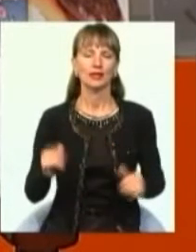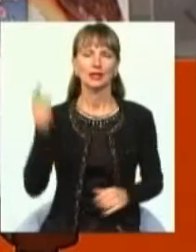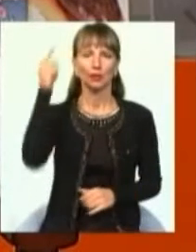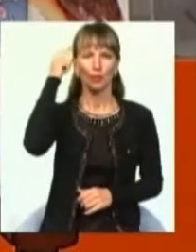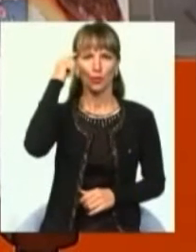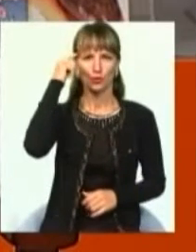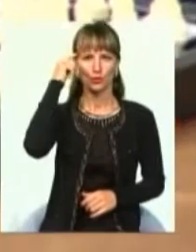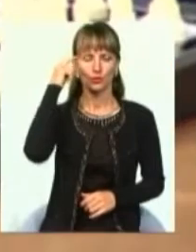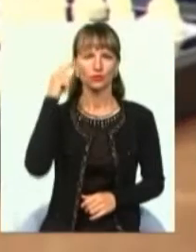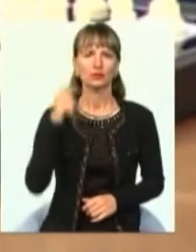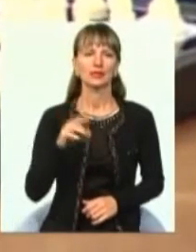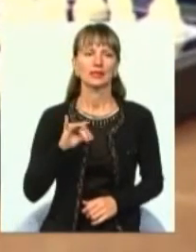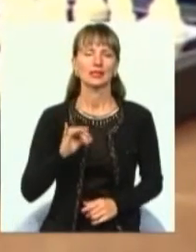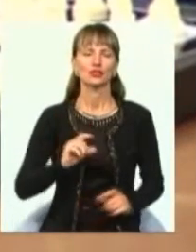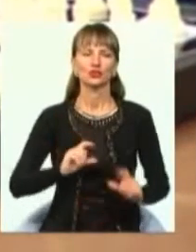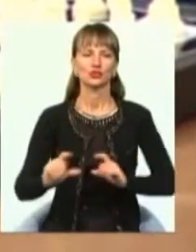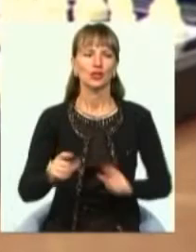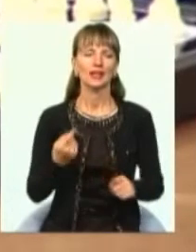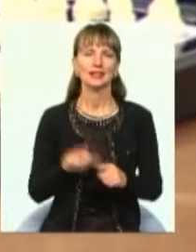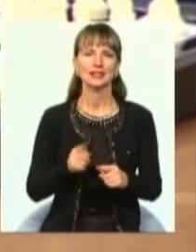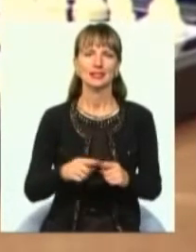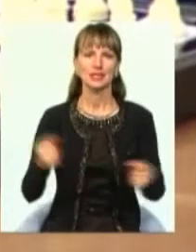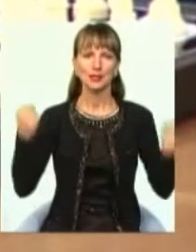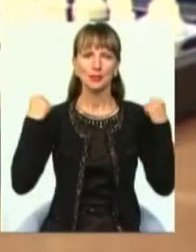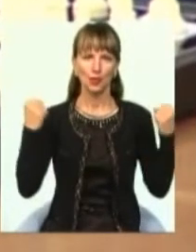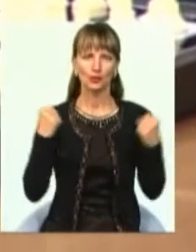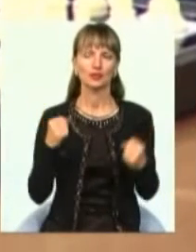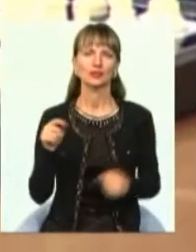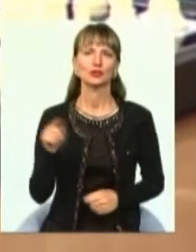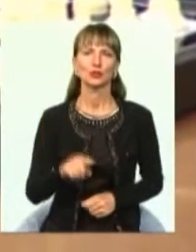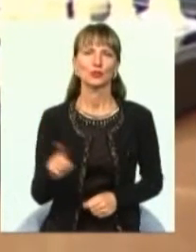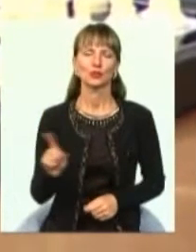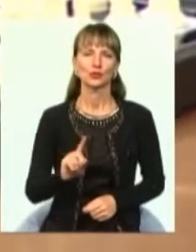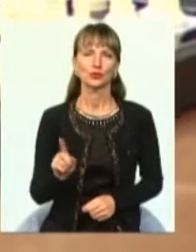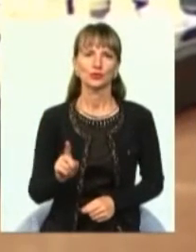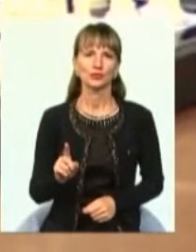мозок. Шахи – це спорт, тому що,